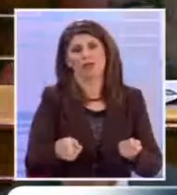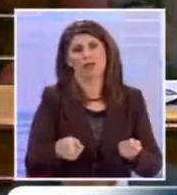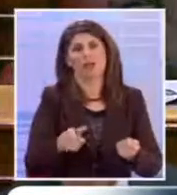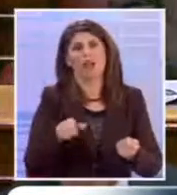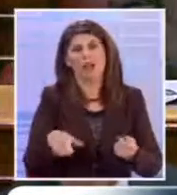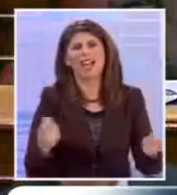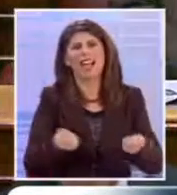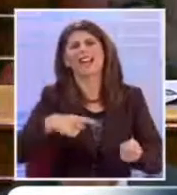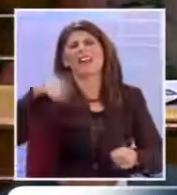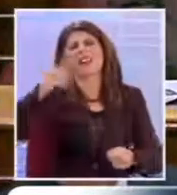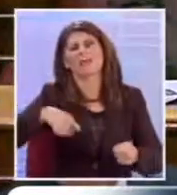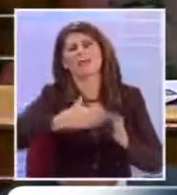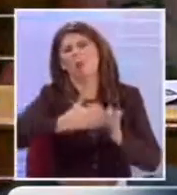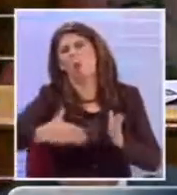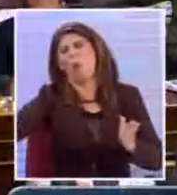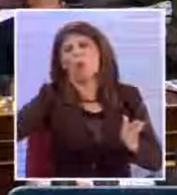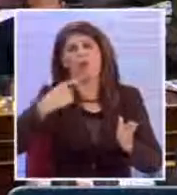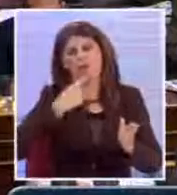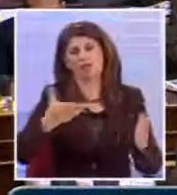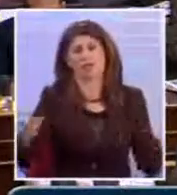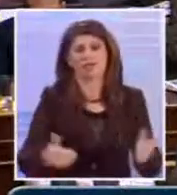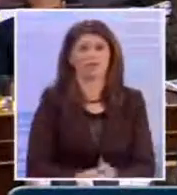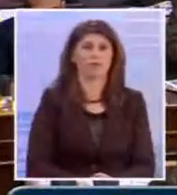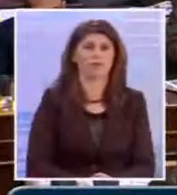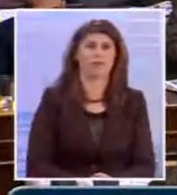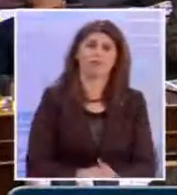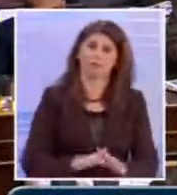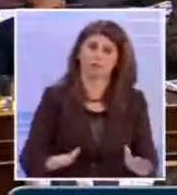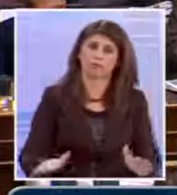Αυτά είναι τα έργα και τις ημέρες της σημερινής. Ευχαριστούμε πολύ. Το παρατεταμένο κουδούνι.